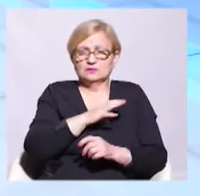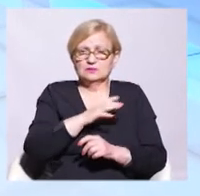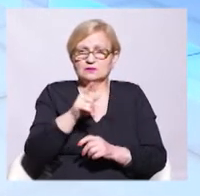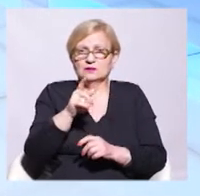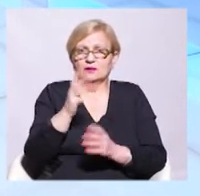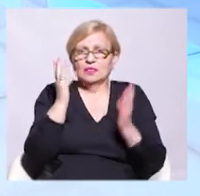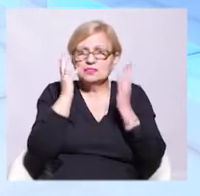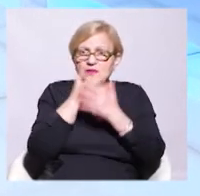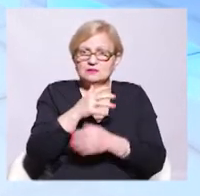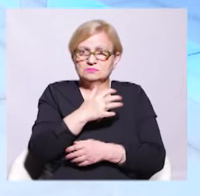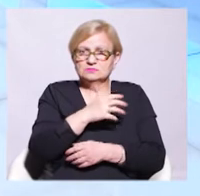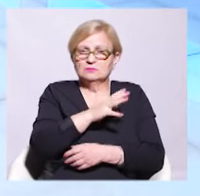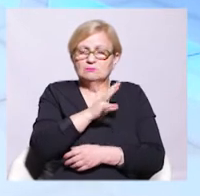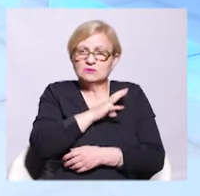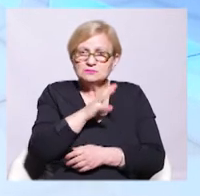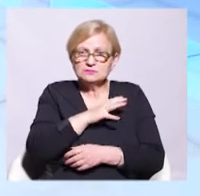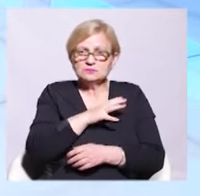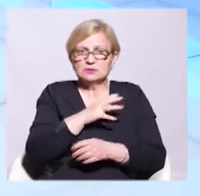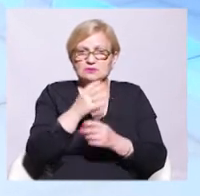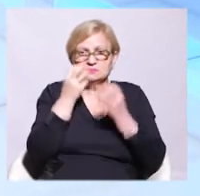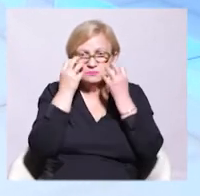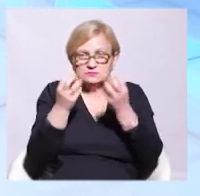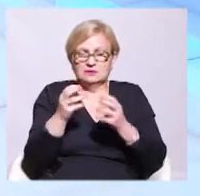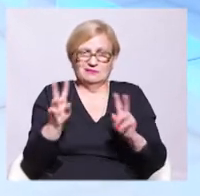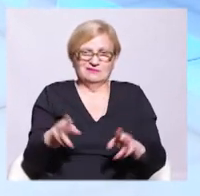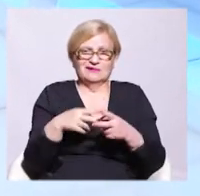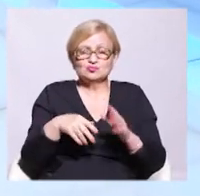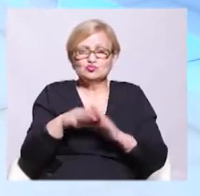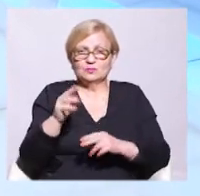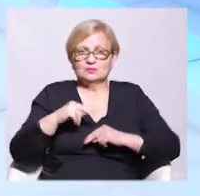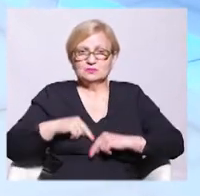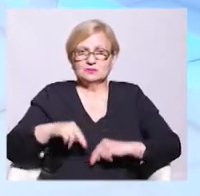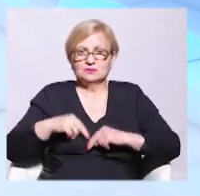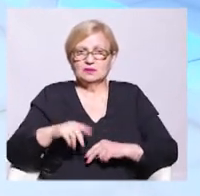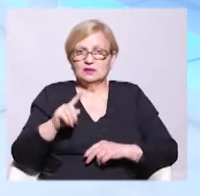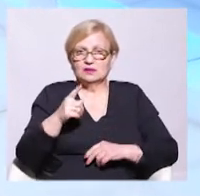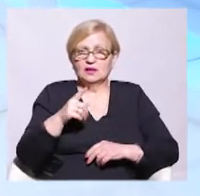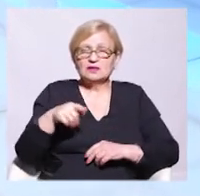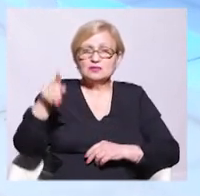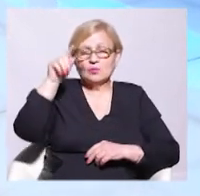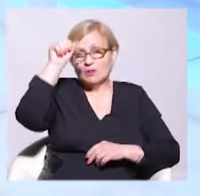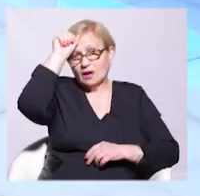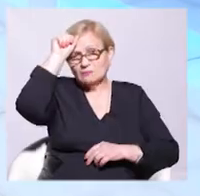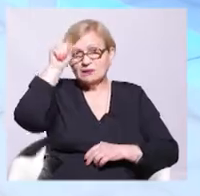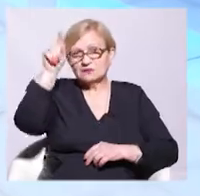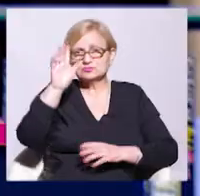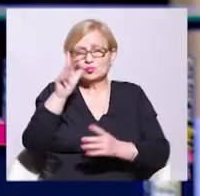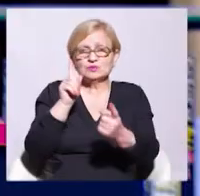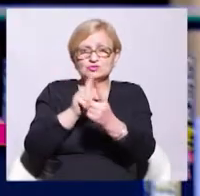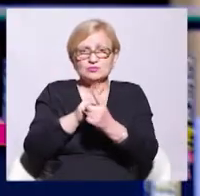მოიხიბლოთ კეთილდღეობით, იშრომეთ და ასე იცხოვრეთ, რადგან ღვთის წინაშე შიშველი ხელებით